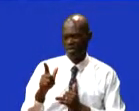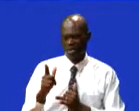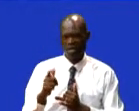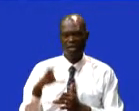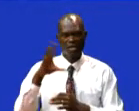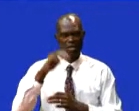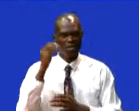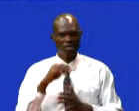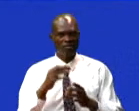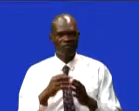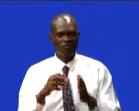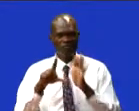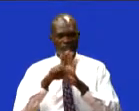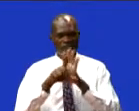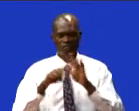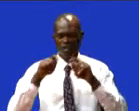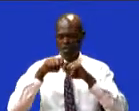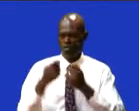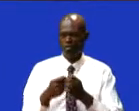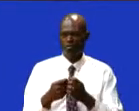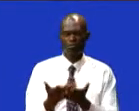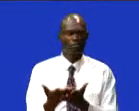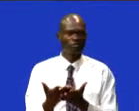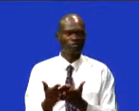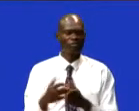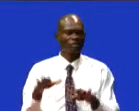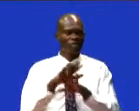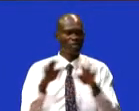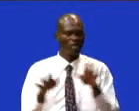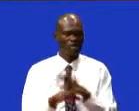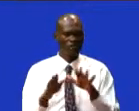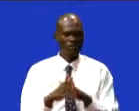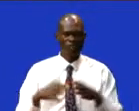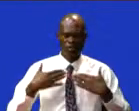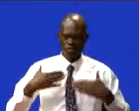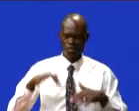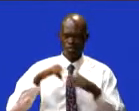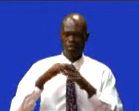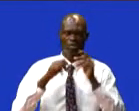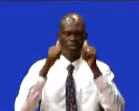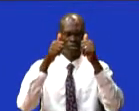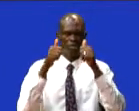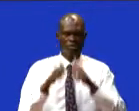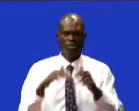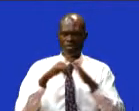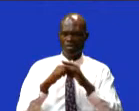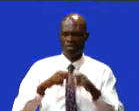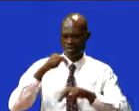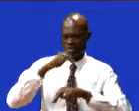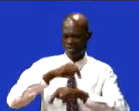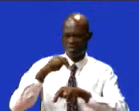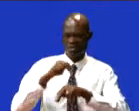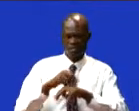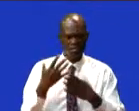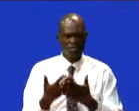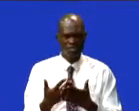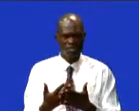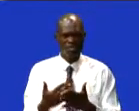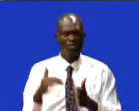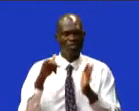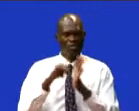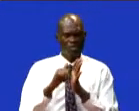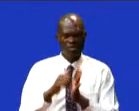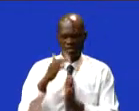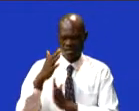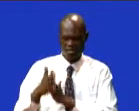chik. Put everybody on notice kwamba nchi hii inatawaliwa